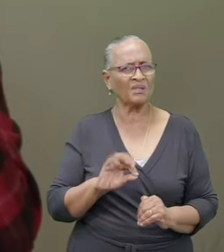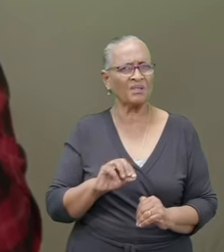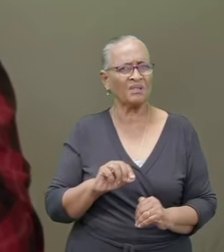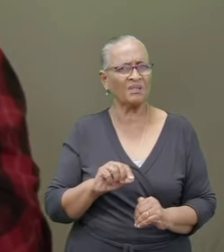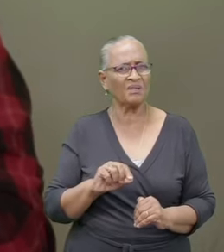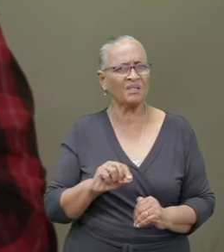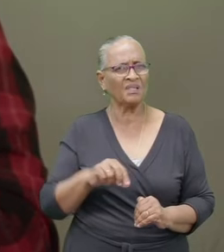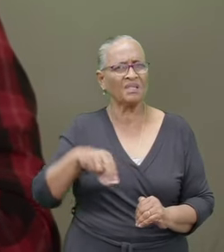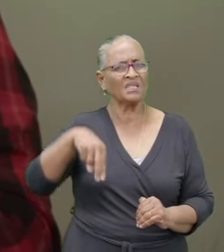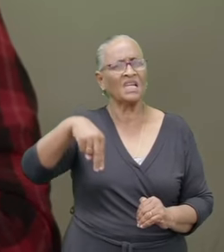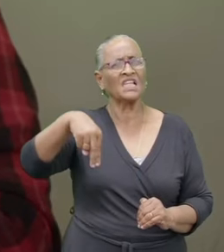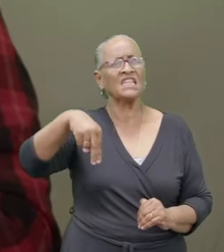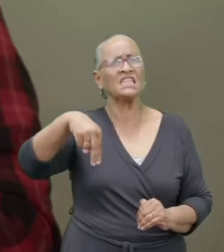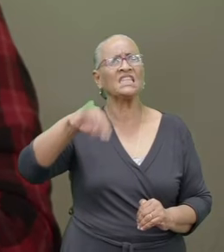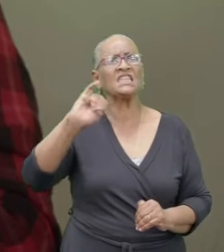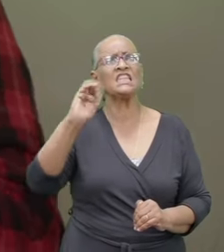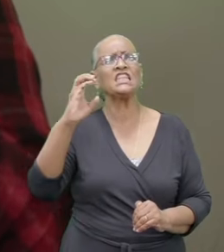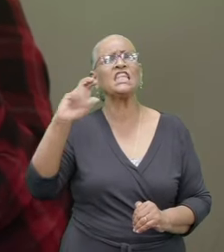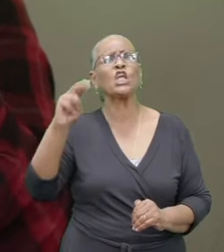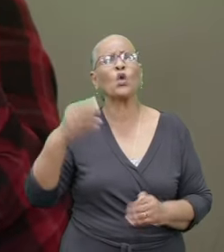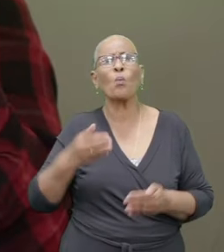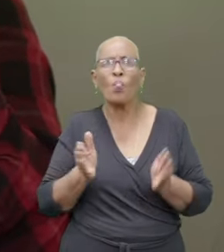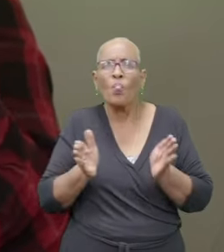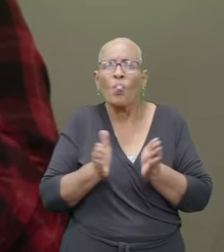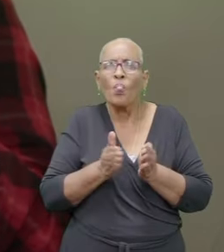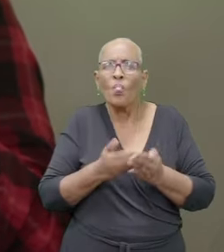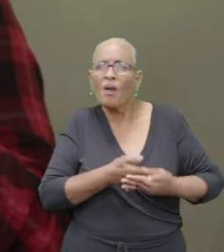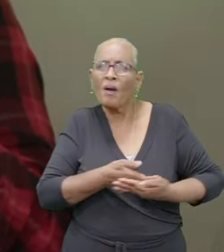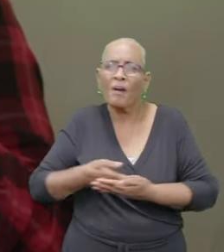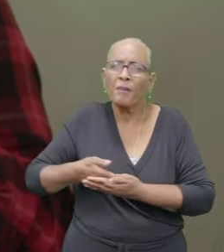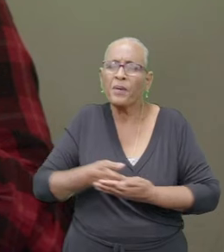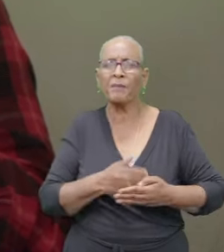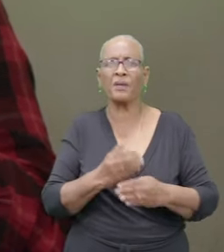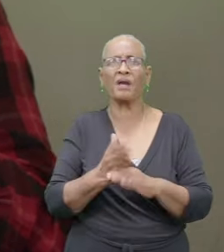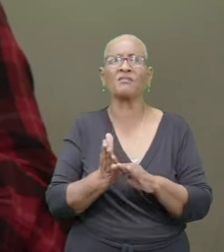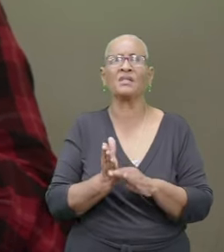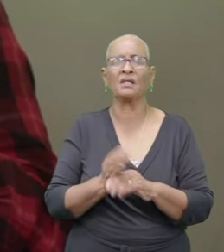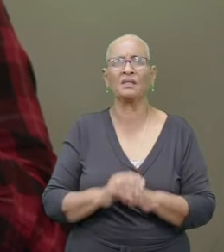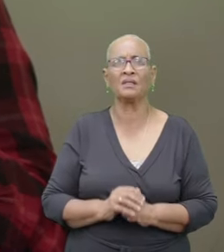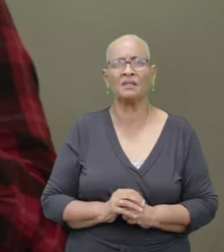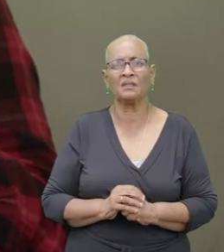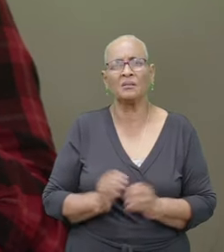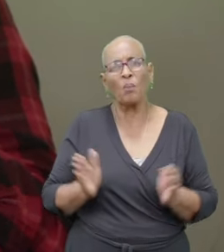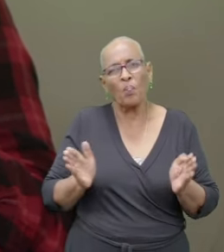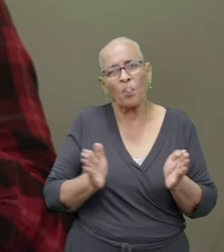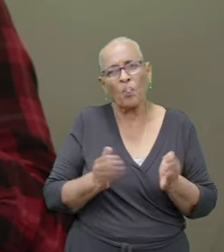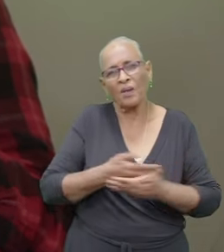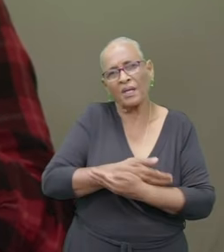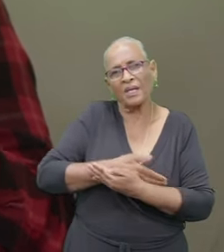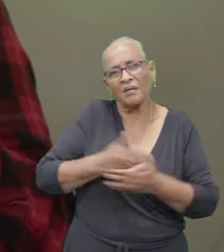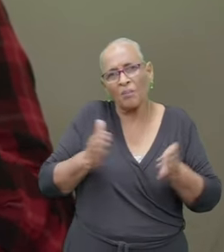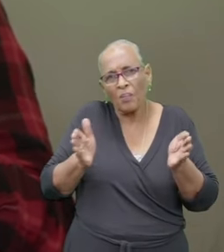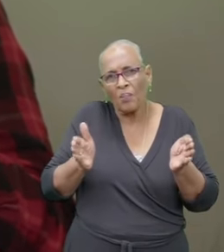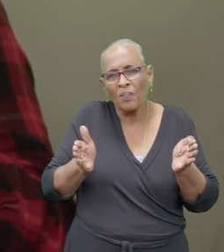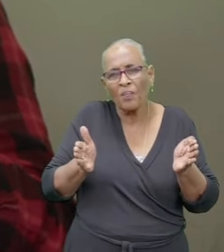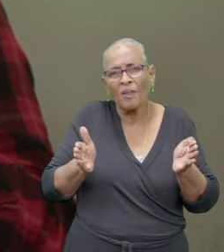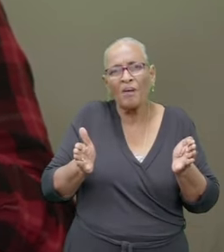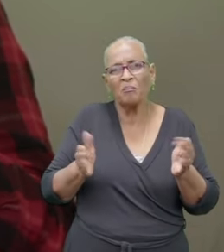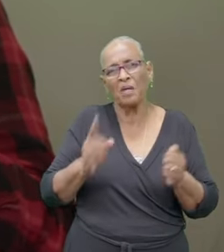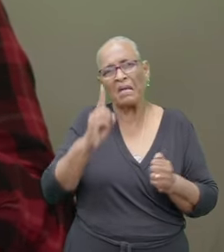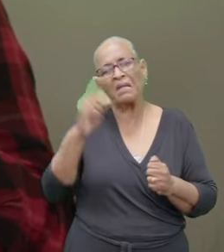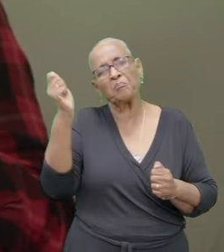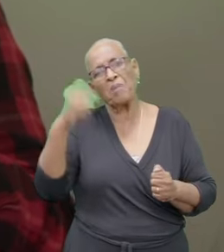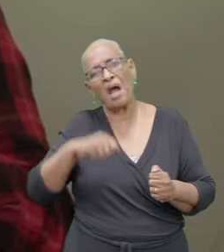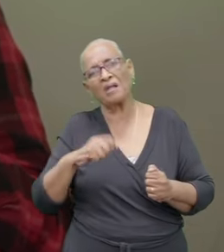de NICU-afdeling. We weten dat wanneer je kinderen hebt in couveuses, die minimaal soms een maand